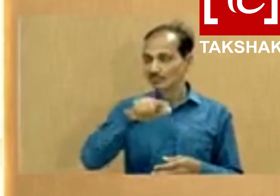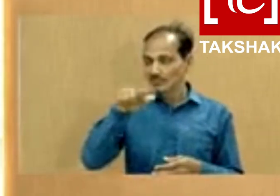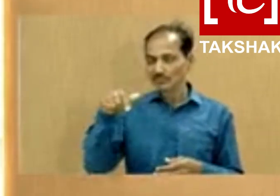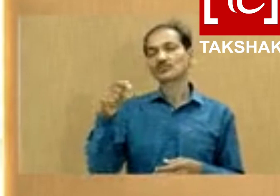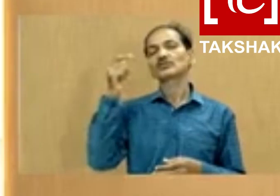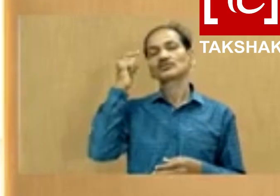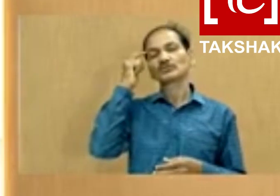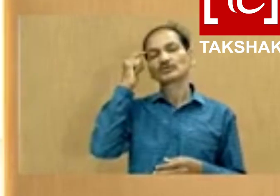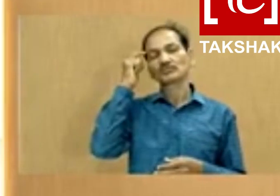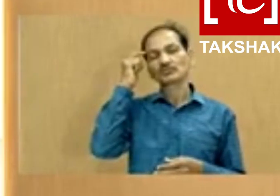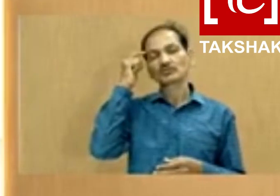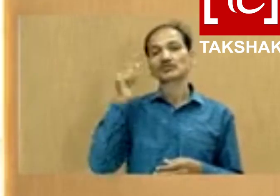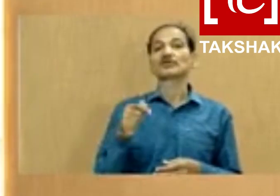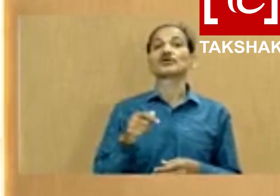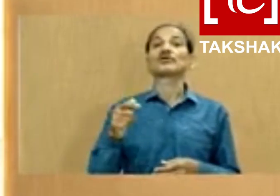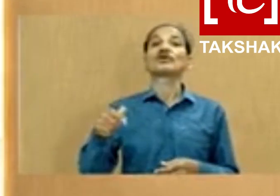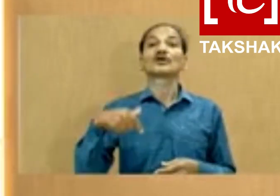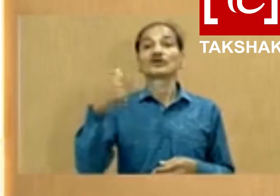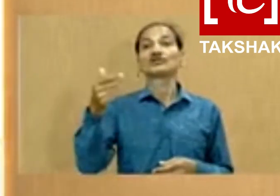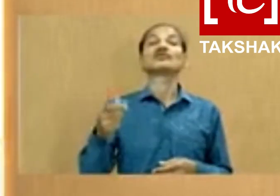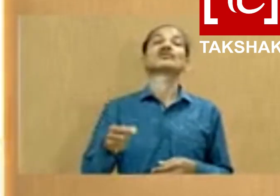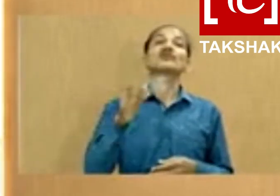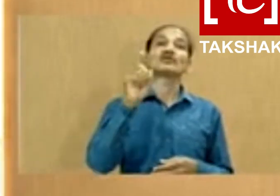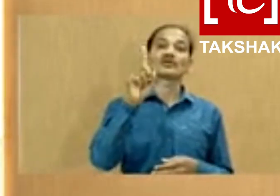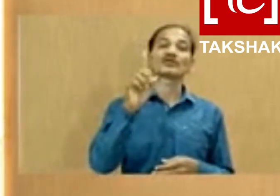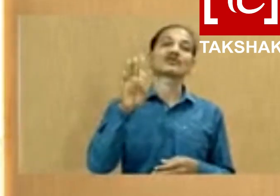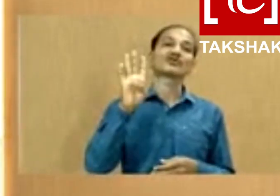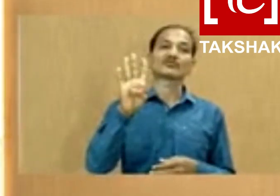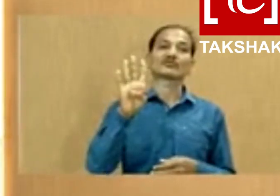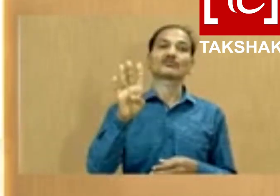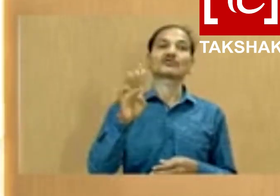ଆସନ୍ତା 14 ଦିନ ପାଇଁ ସାହସ ଶକ୍ତି ଓ ବିଶ୍ୱାସ ମାଗିବା,